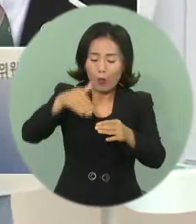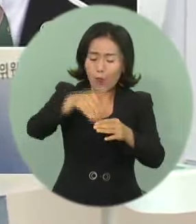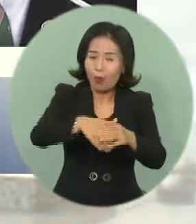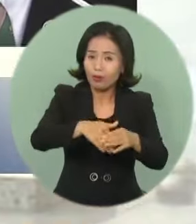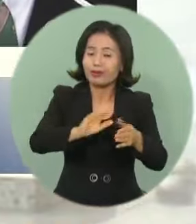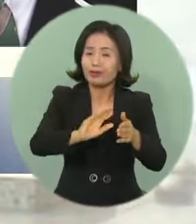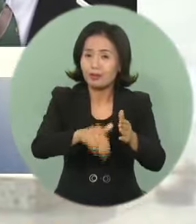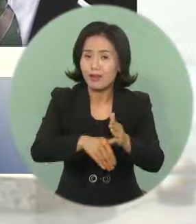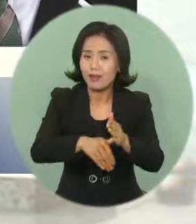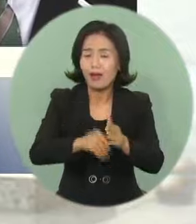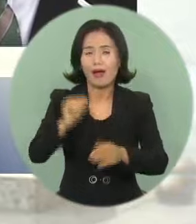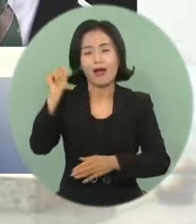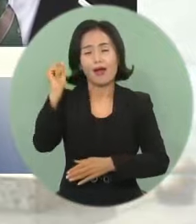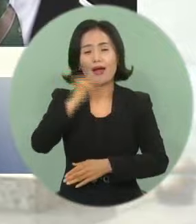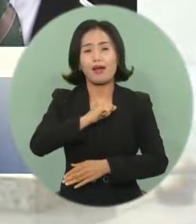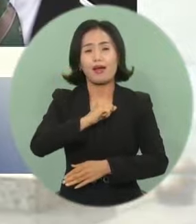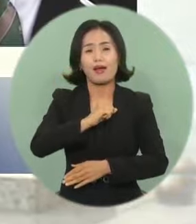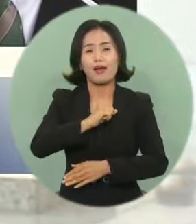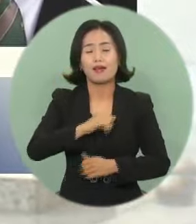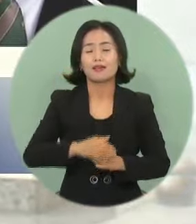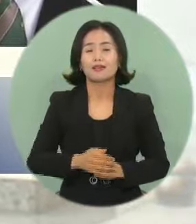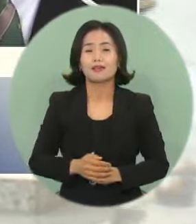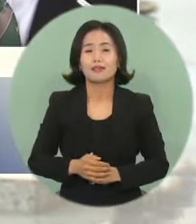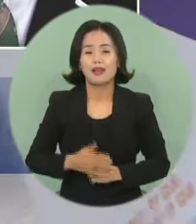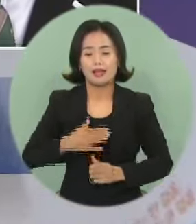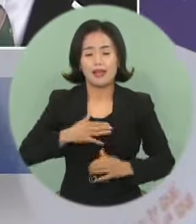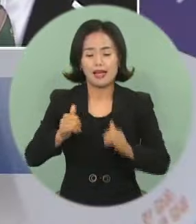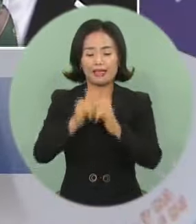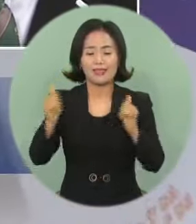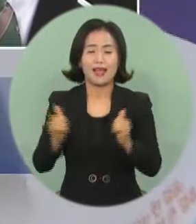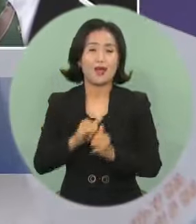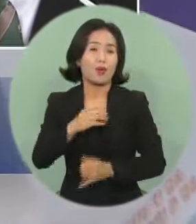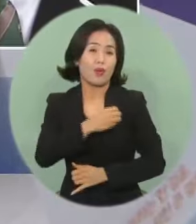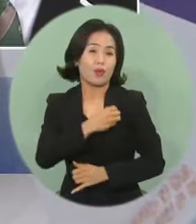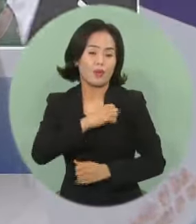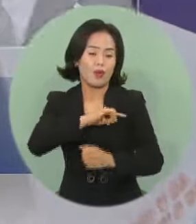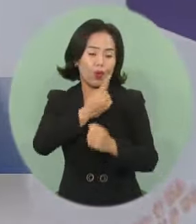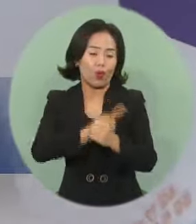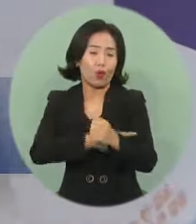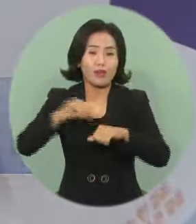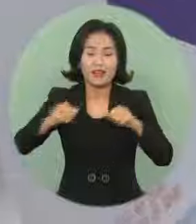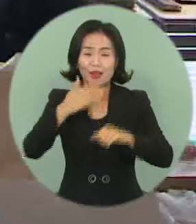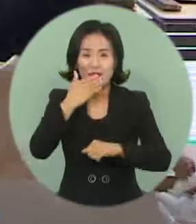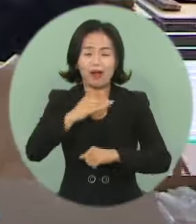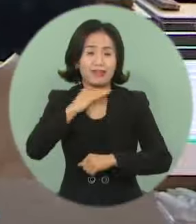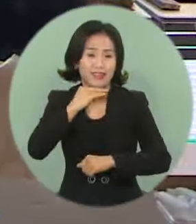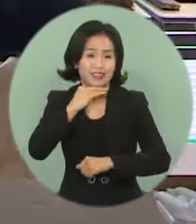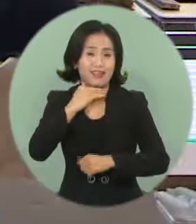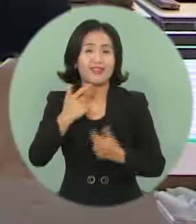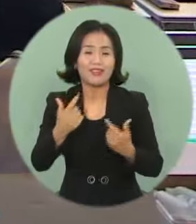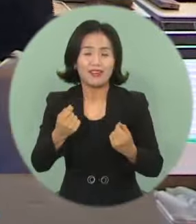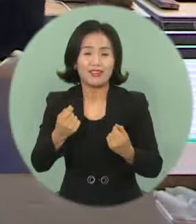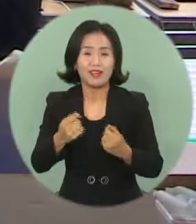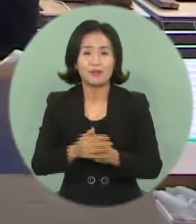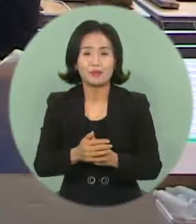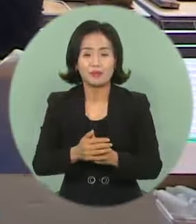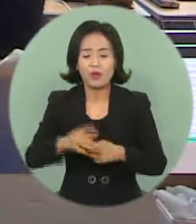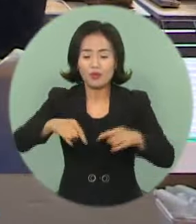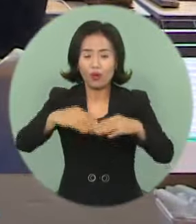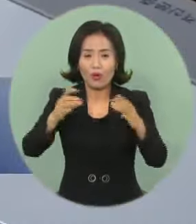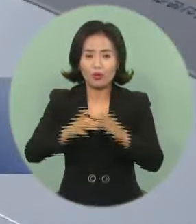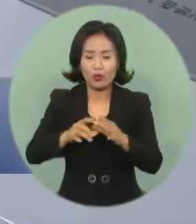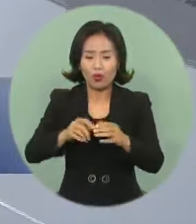때 정말 제가 사회 일원으로서 권리를 행사할 수 있는 나이가 되었구나. 정당 투표지가